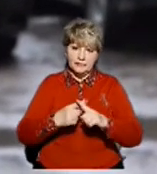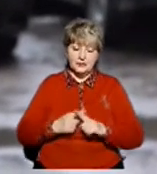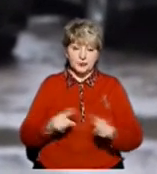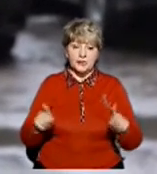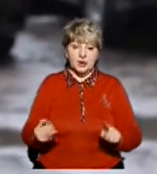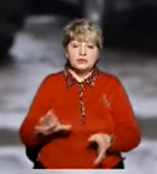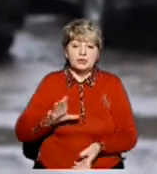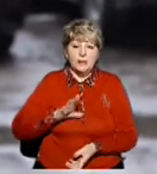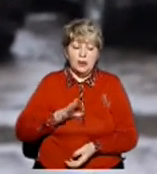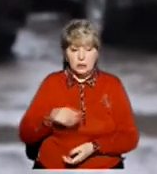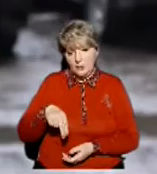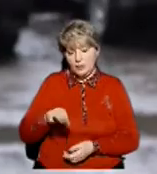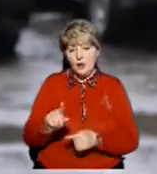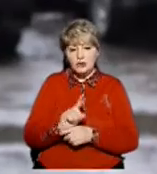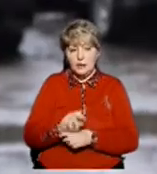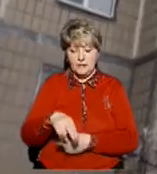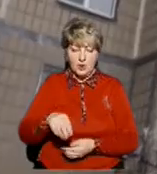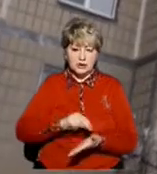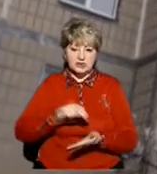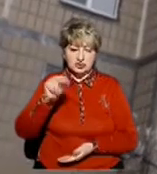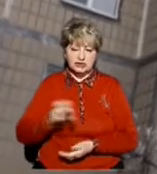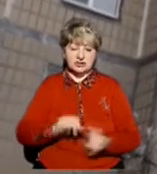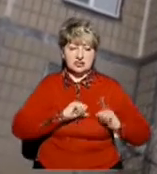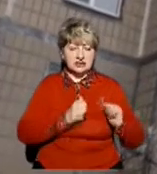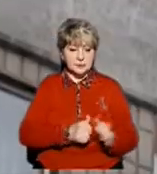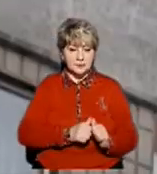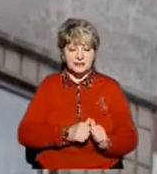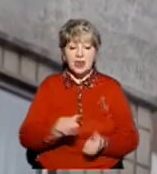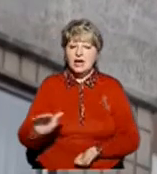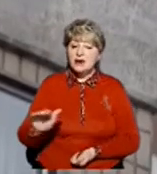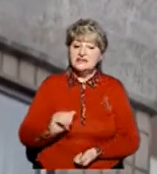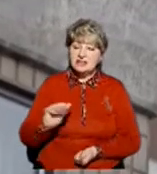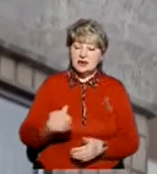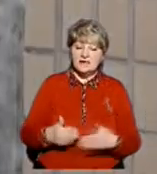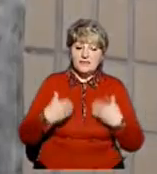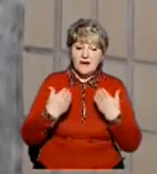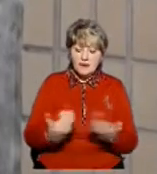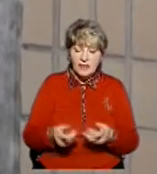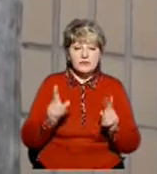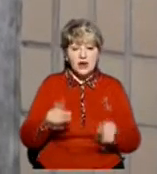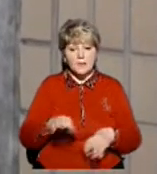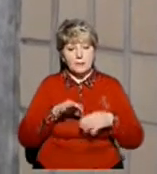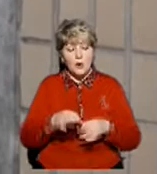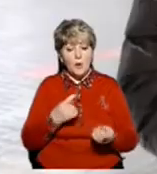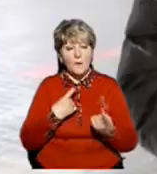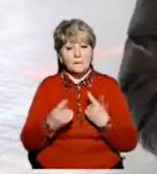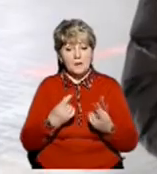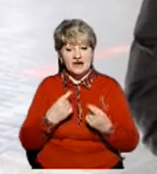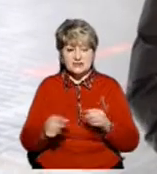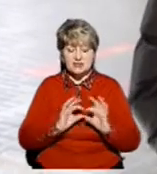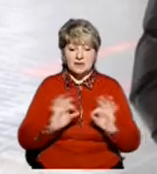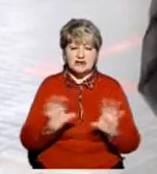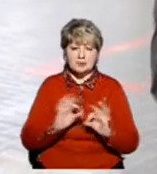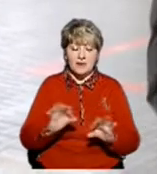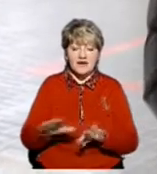було по-нормальному, по-людськи. З орендодавцями працівники агентств нерухомості також проводять бесіди, розповідає